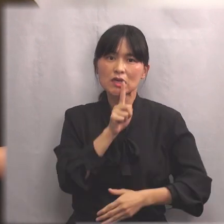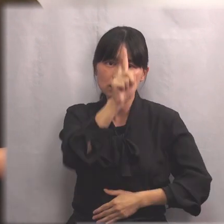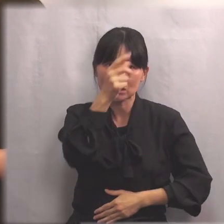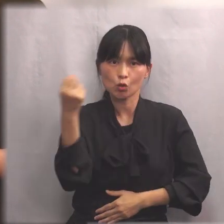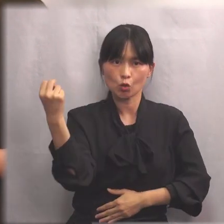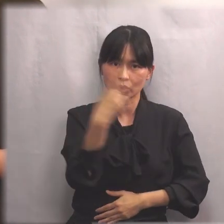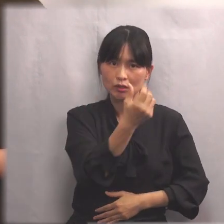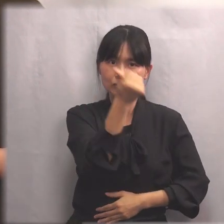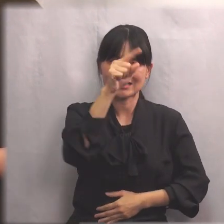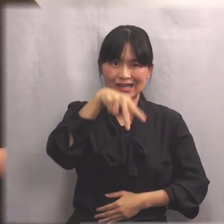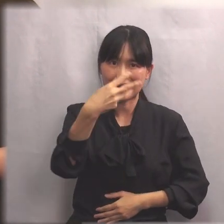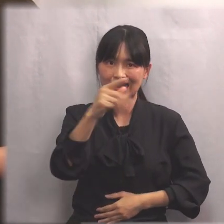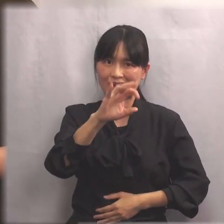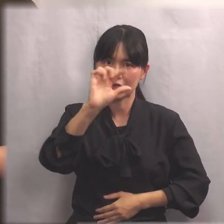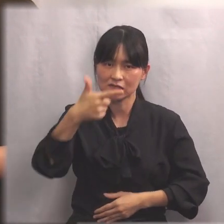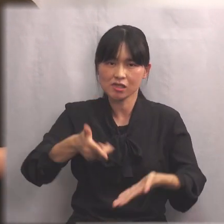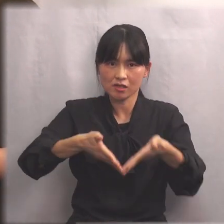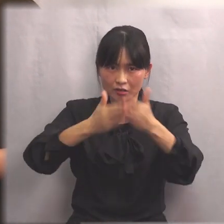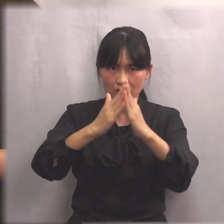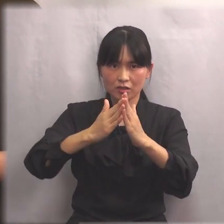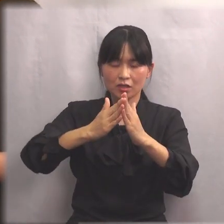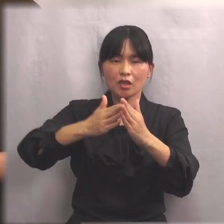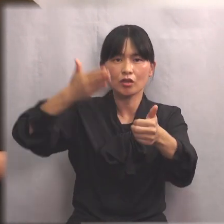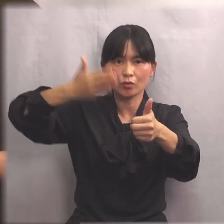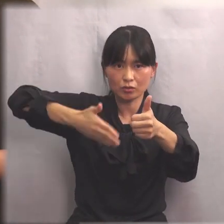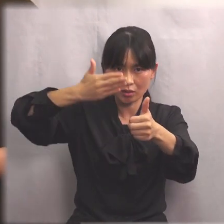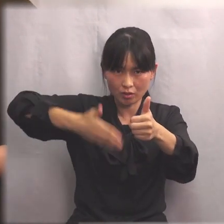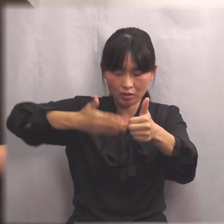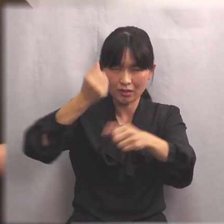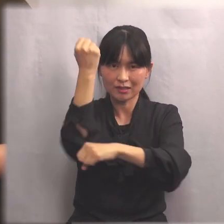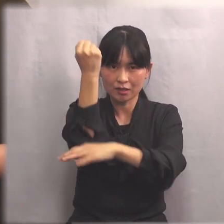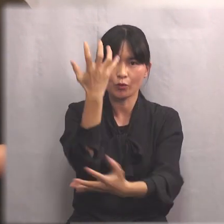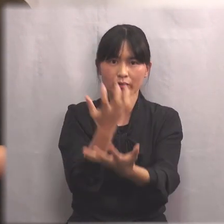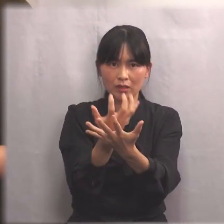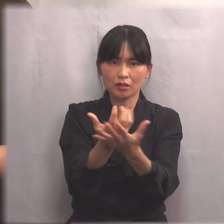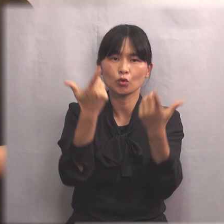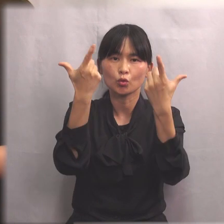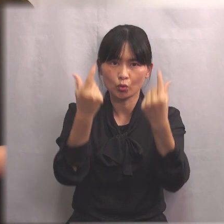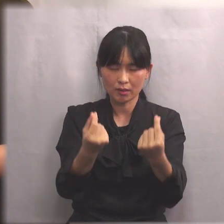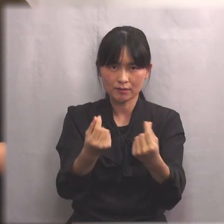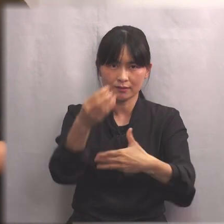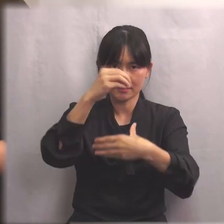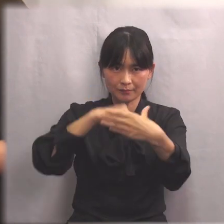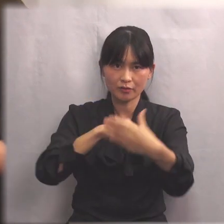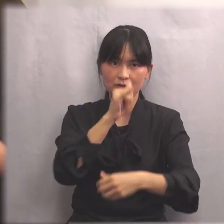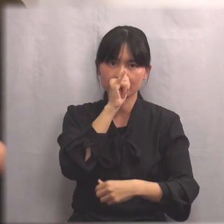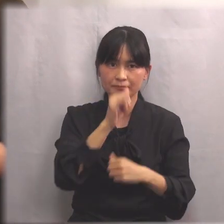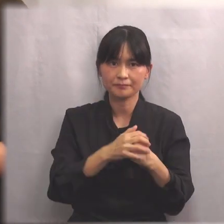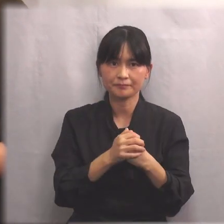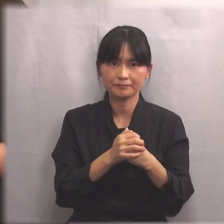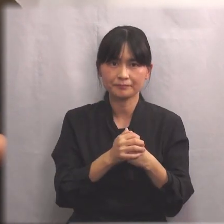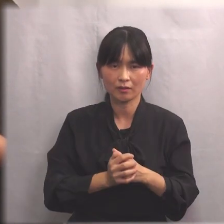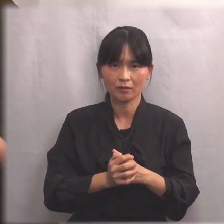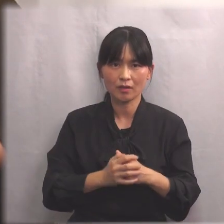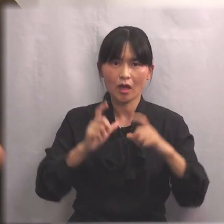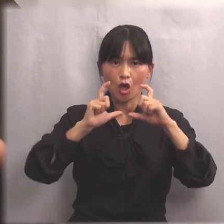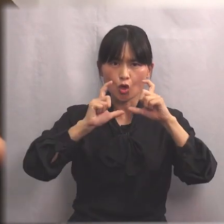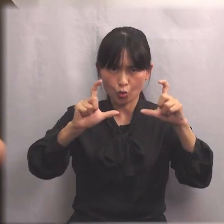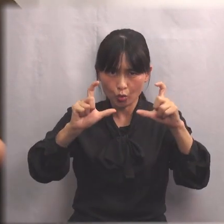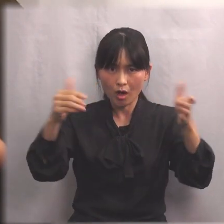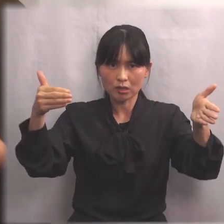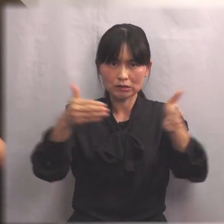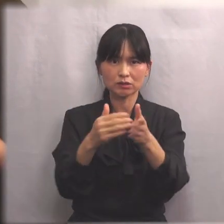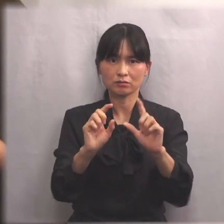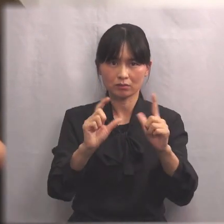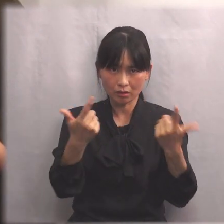핫라인을 설치해야 한다는 권고 또한 초안과 마찬가지로 최종안에도 담겼다는 점을 말씀드리도록 하겠습니다. 이